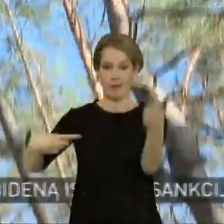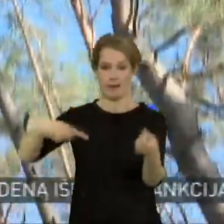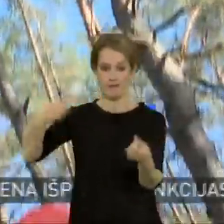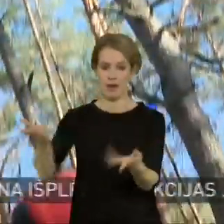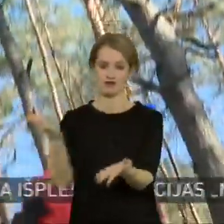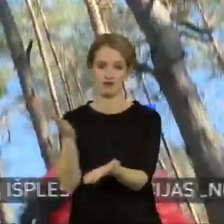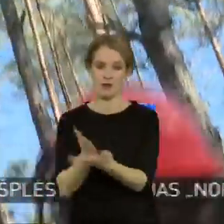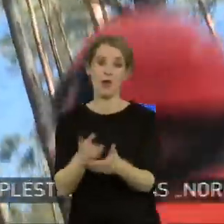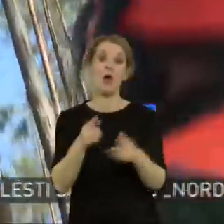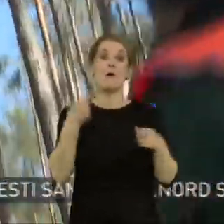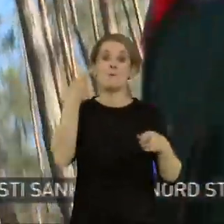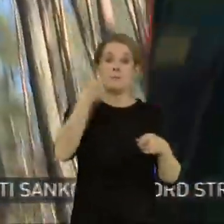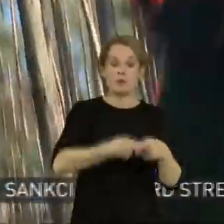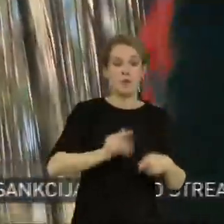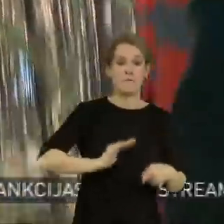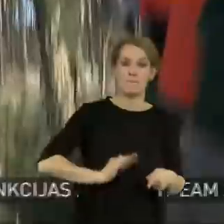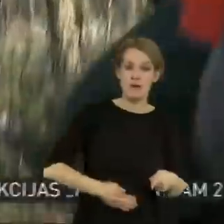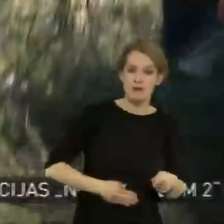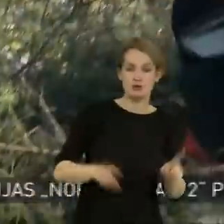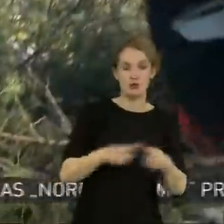privačius miškus galėtų būti dvigubai.